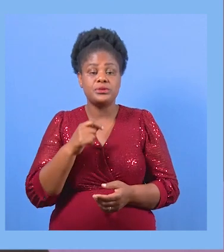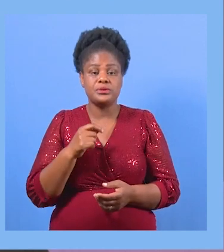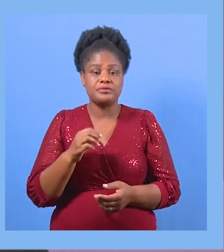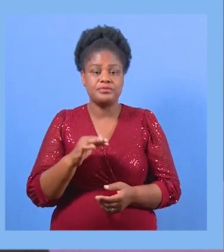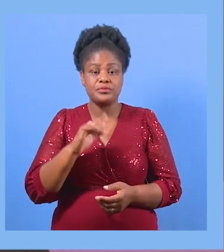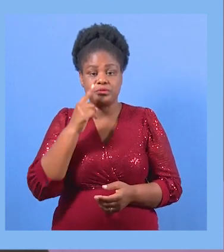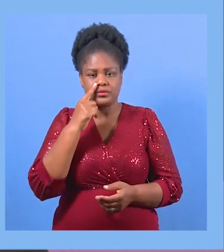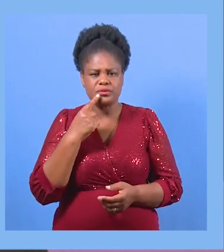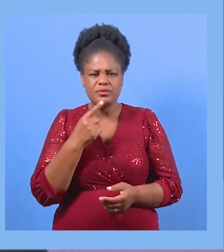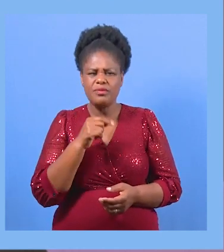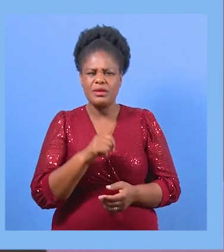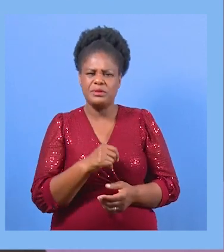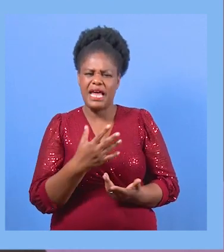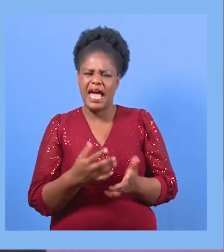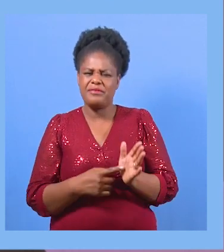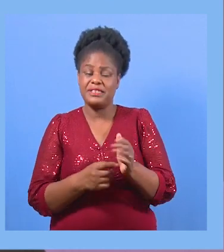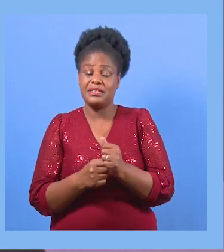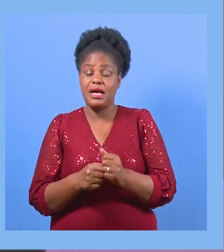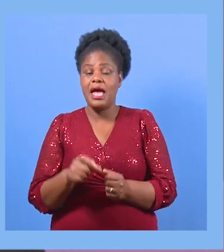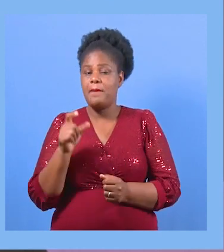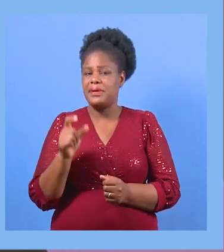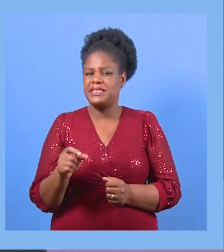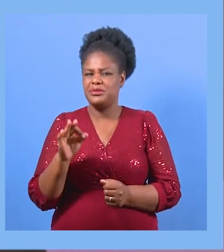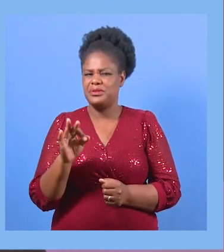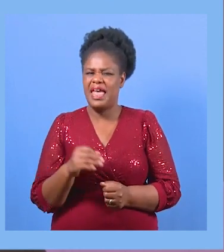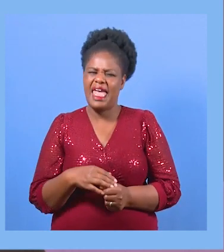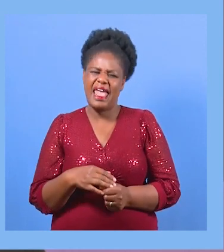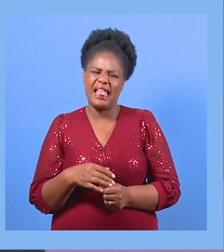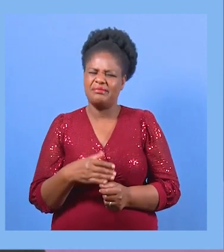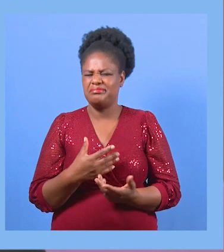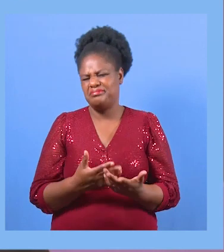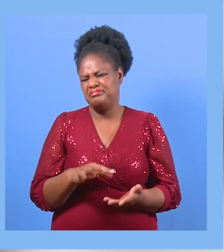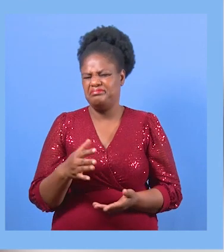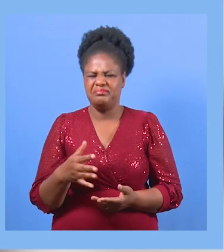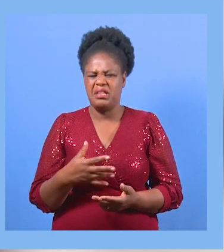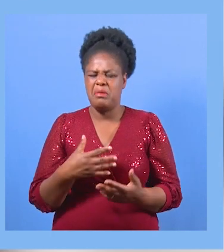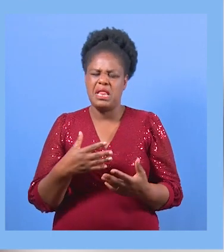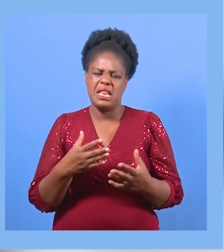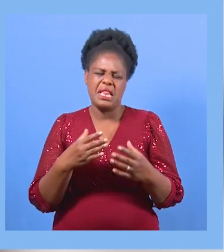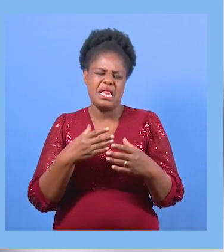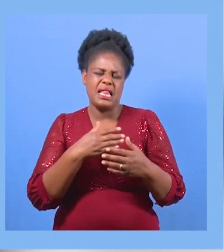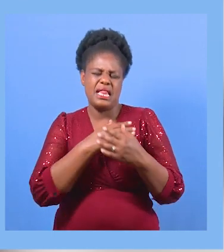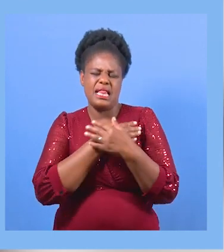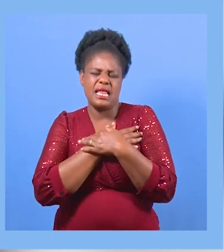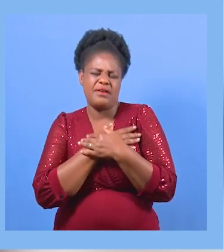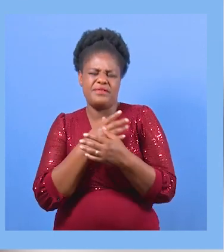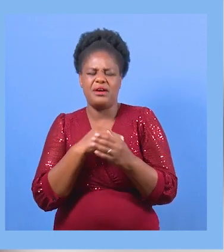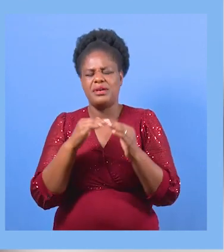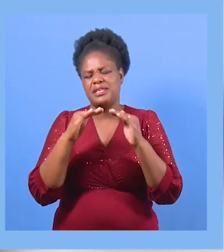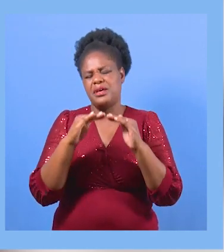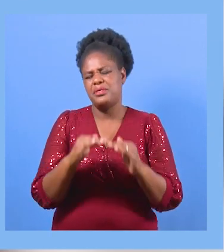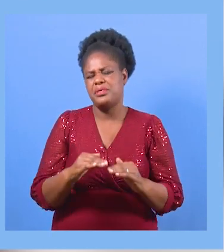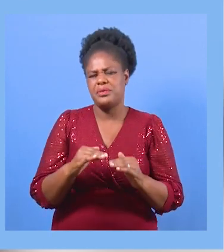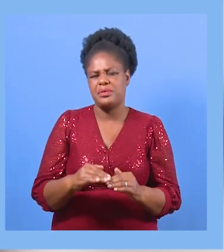vanhu tichinge taona kuti nzira dzedu dzekufamba teserwendo dzapesana, ngatisiyanei mune zvakanaka. Asi panga muchitaura pabuda pfungwa